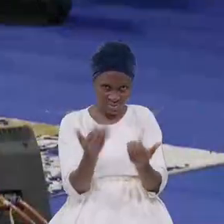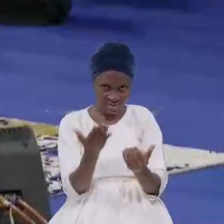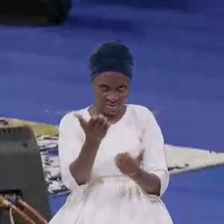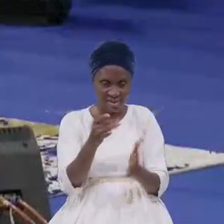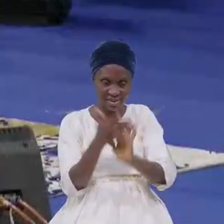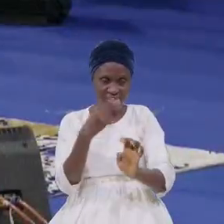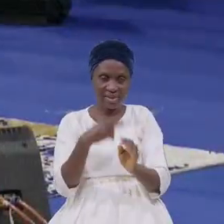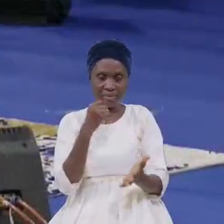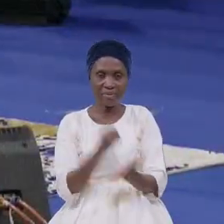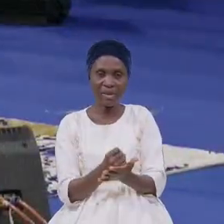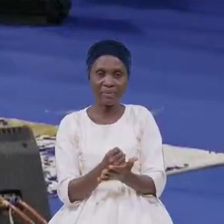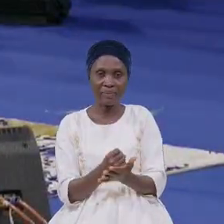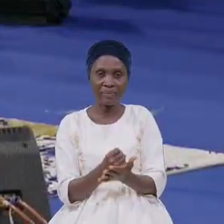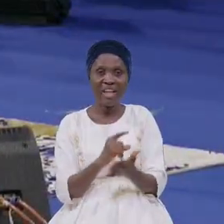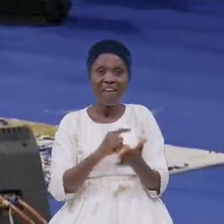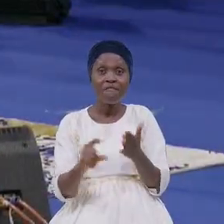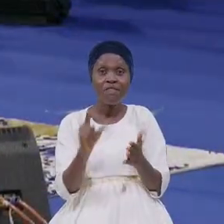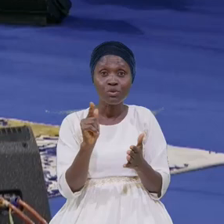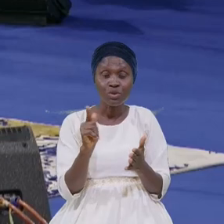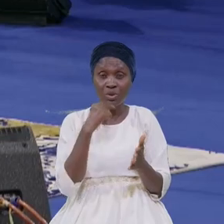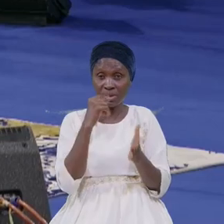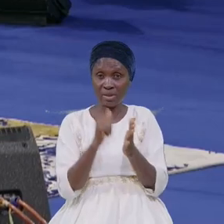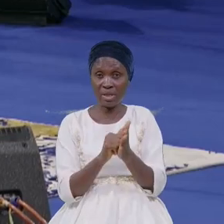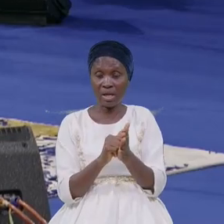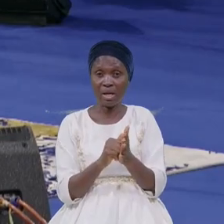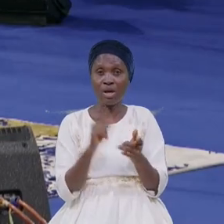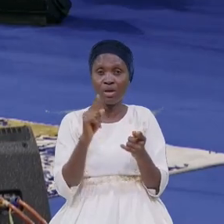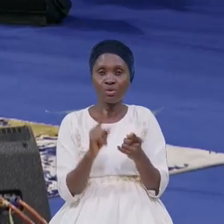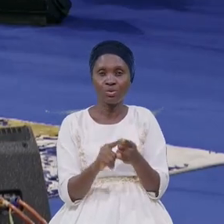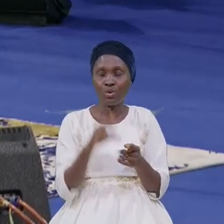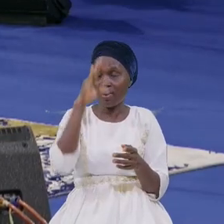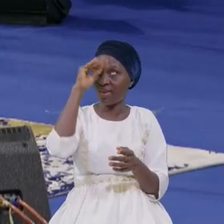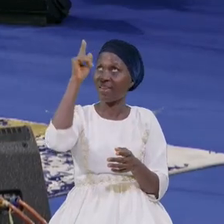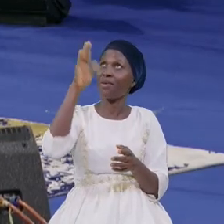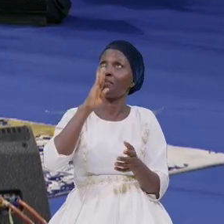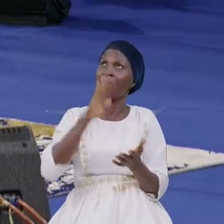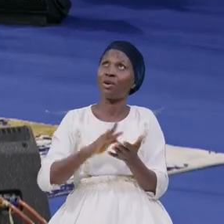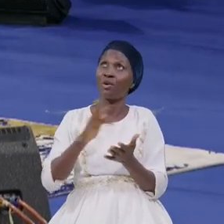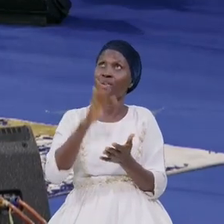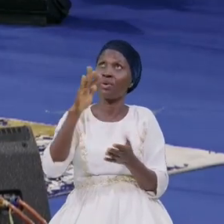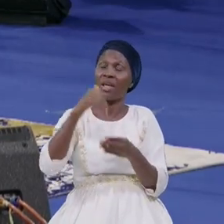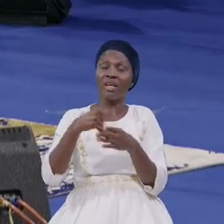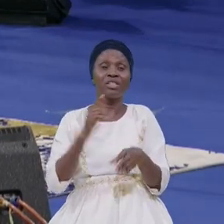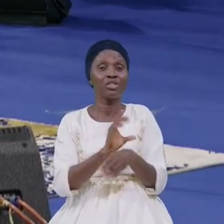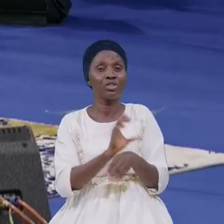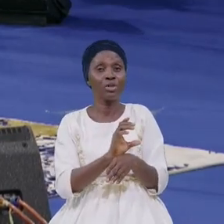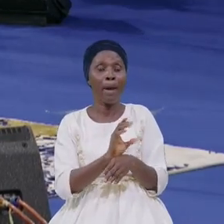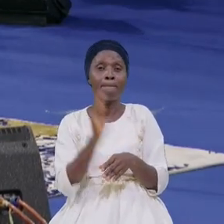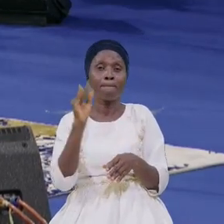Le 21 dit, à lui soit la gloire dans l'Église et en Jésus-Christ,